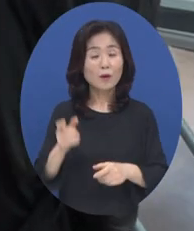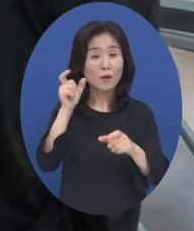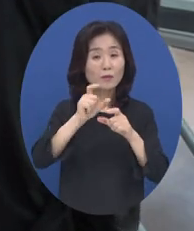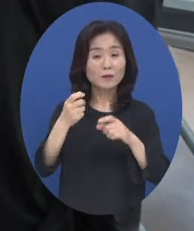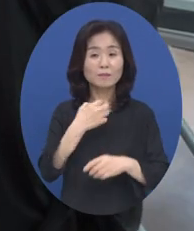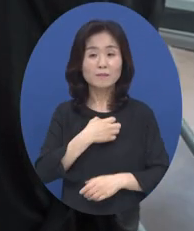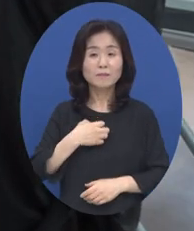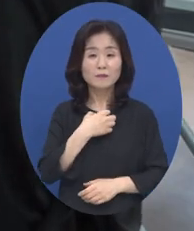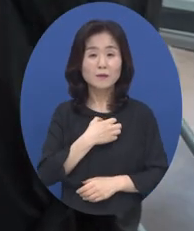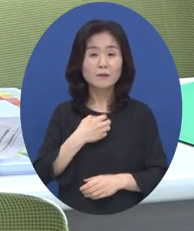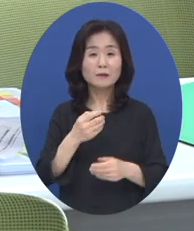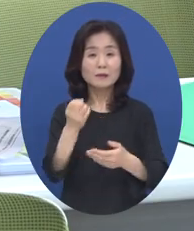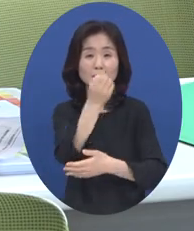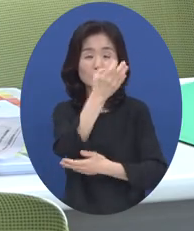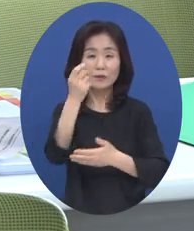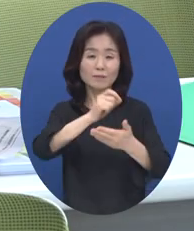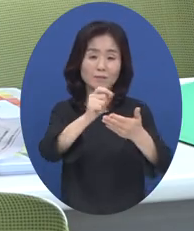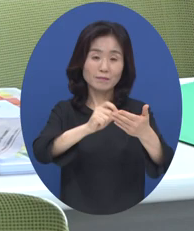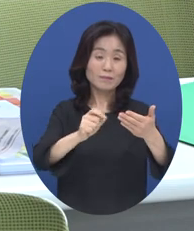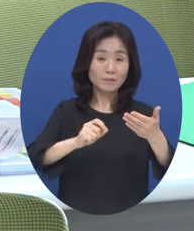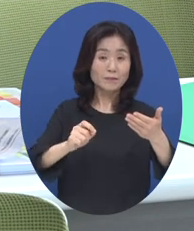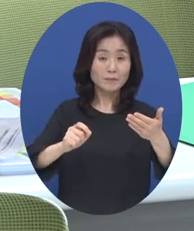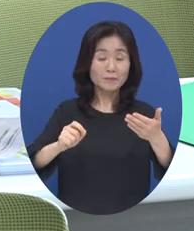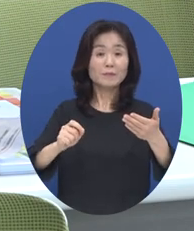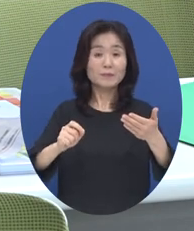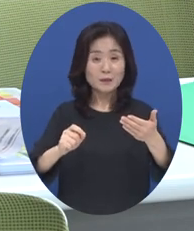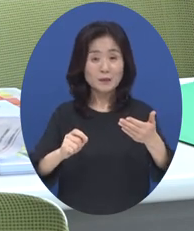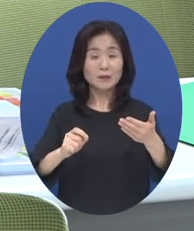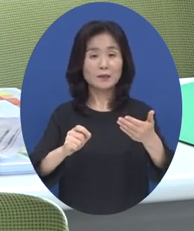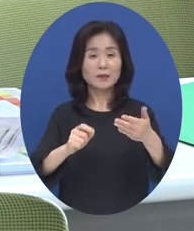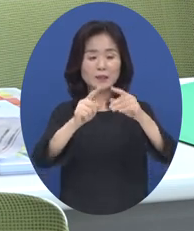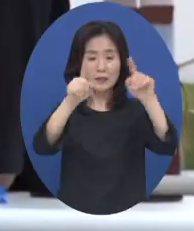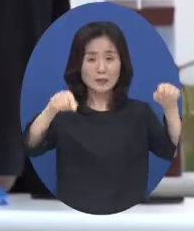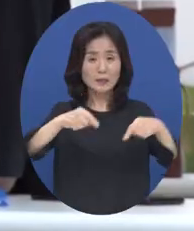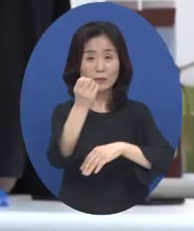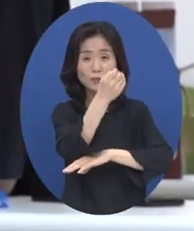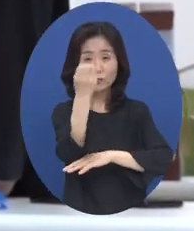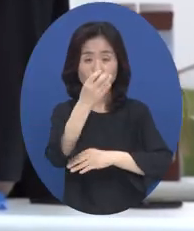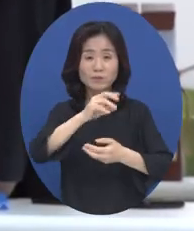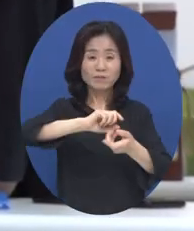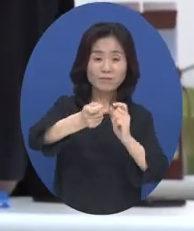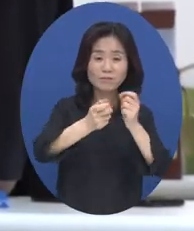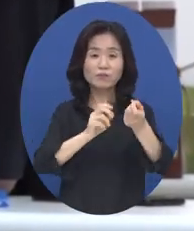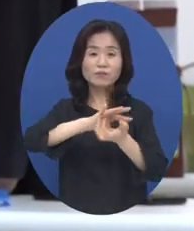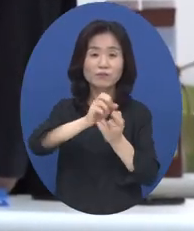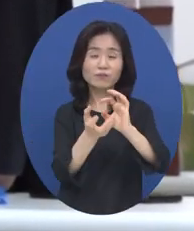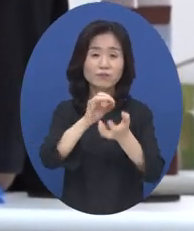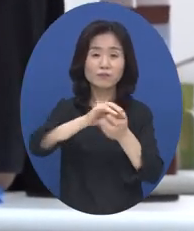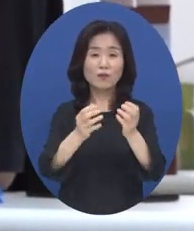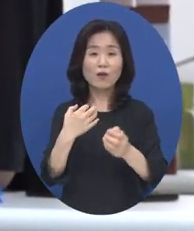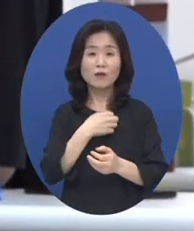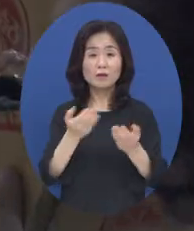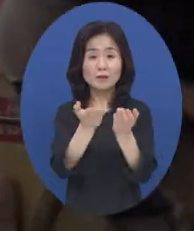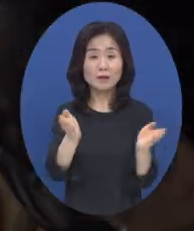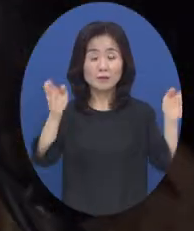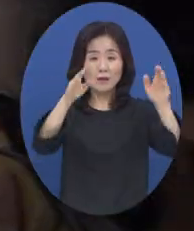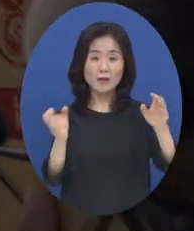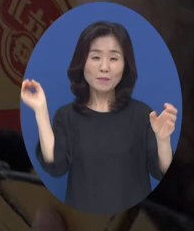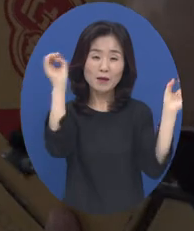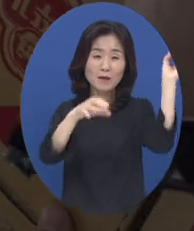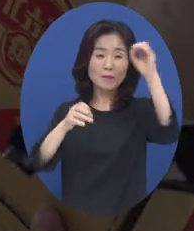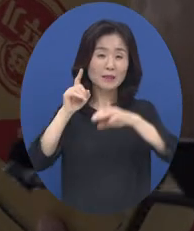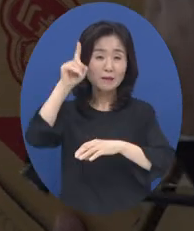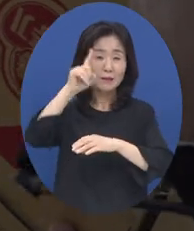고민과 걱정거리를 신문지에 적어봅니다. 고민을 적은 종이를 찢고 구겨 걱정 상자에 던지며 스트레스도